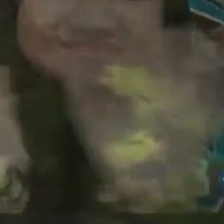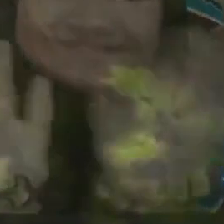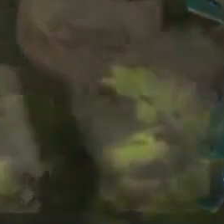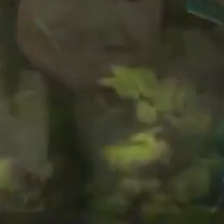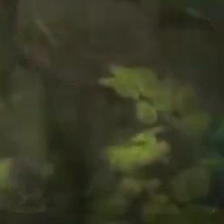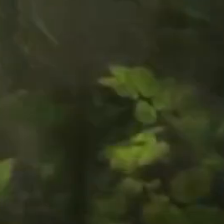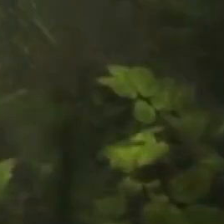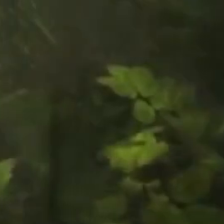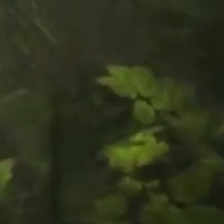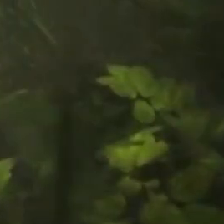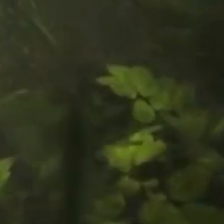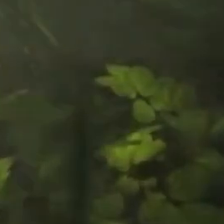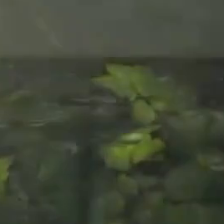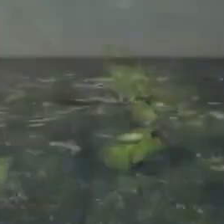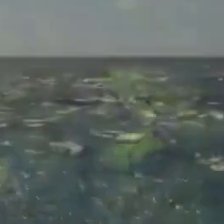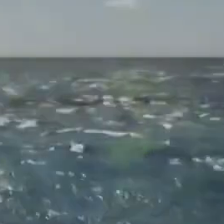dan lautan